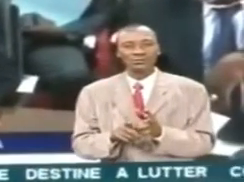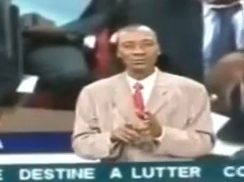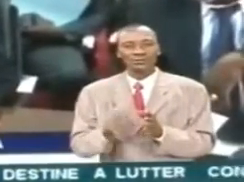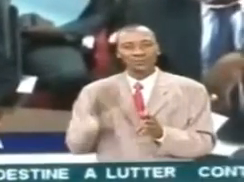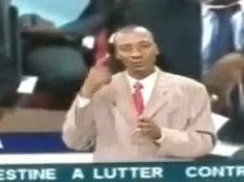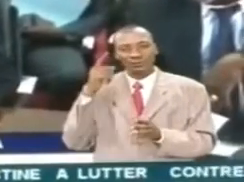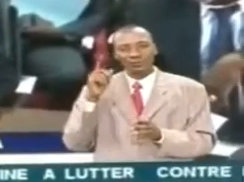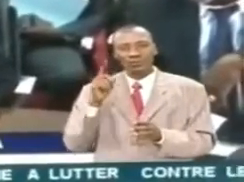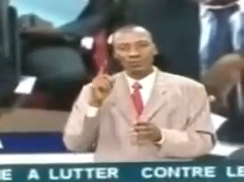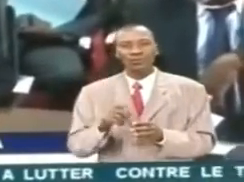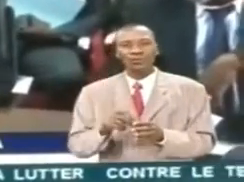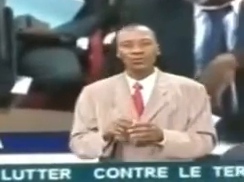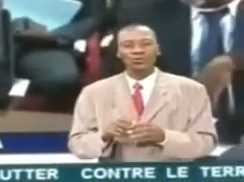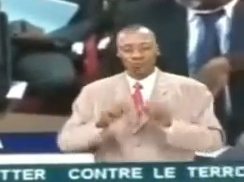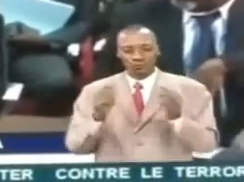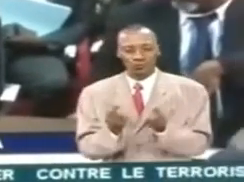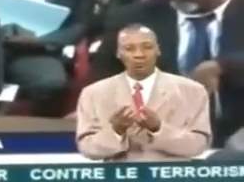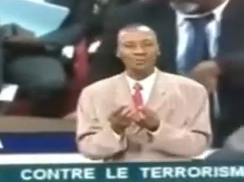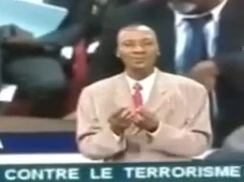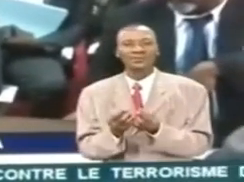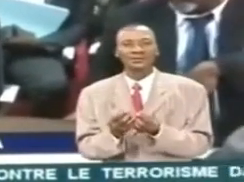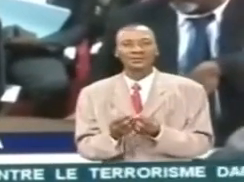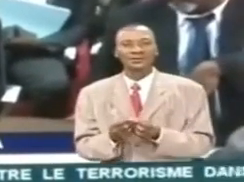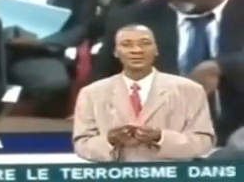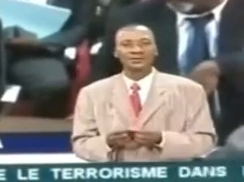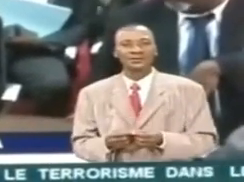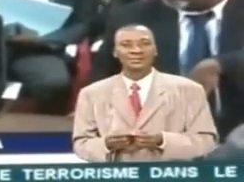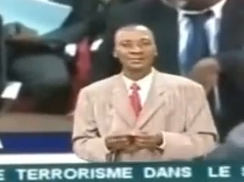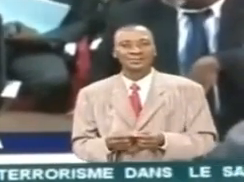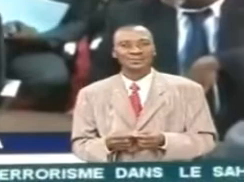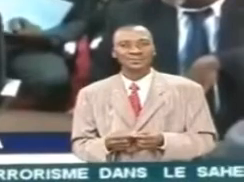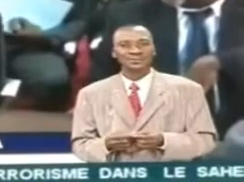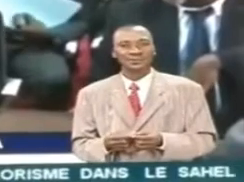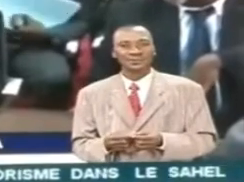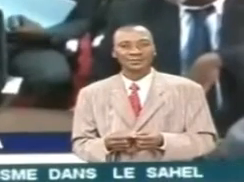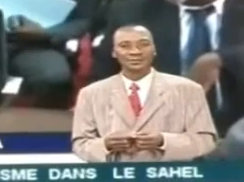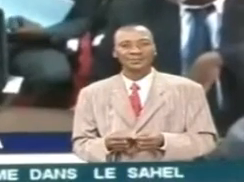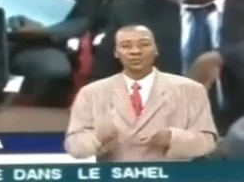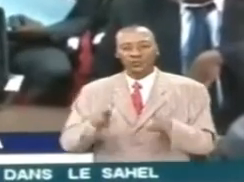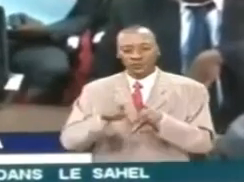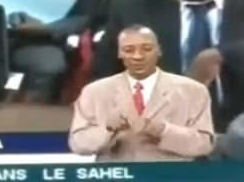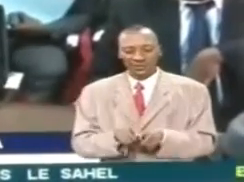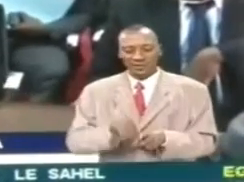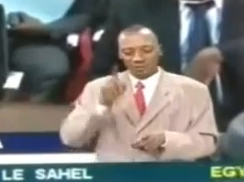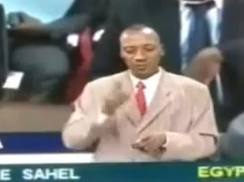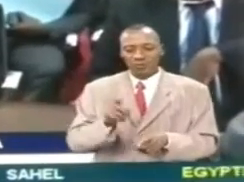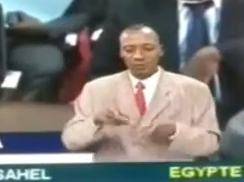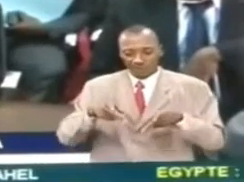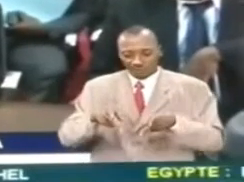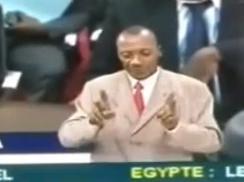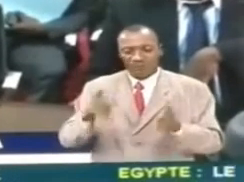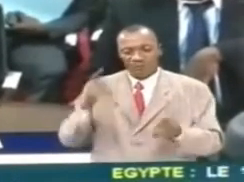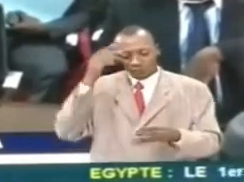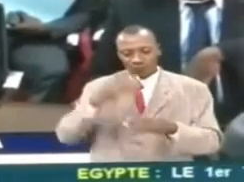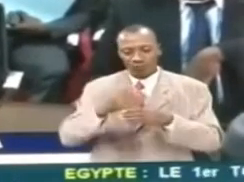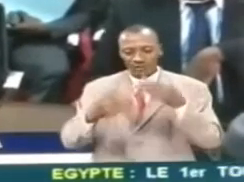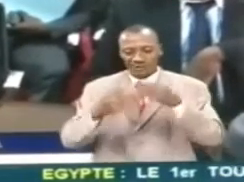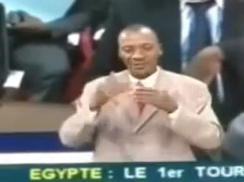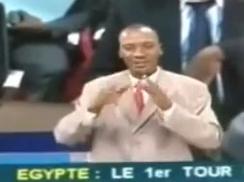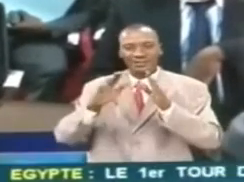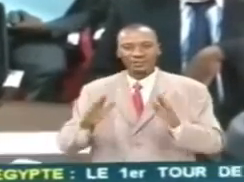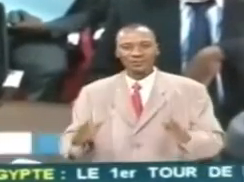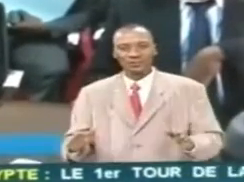construction, notamment avant l'attribution des autorisations d'y bâtir. Sanctionner tous